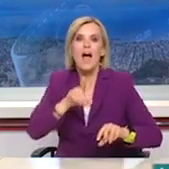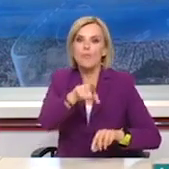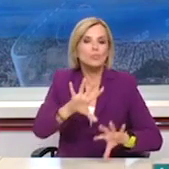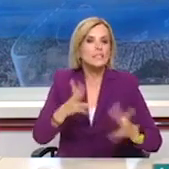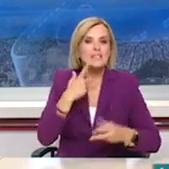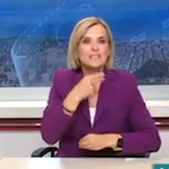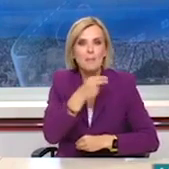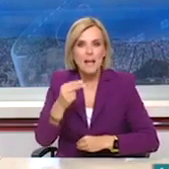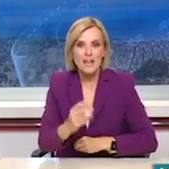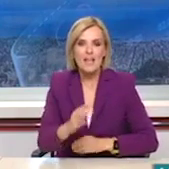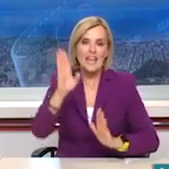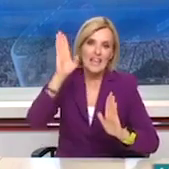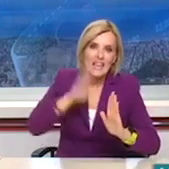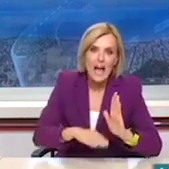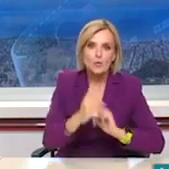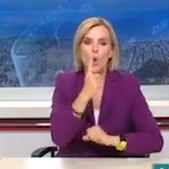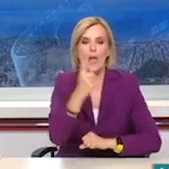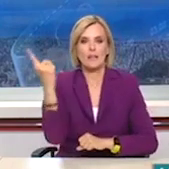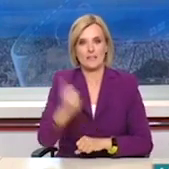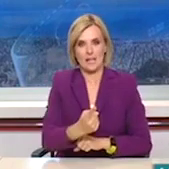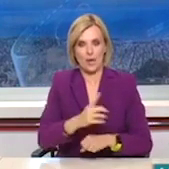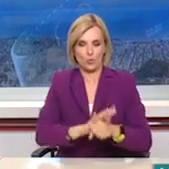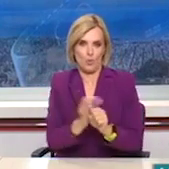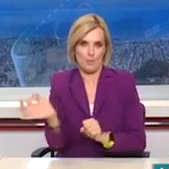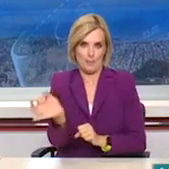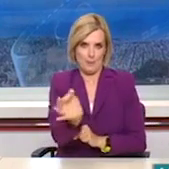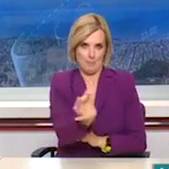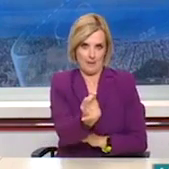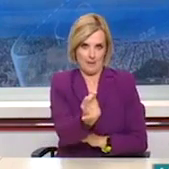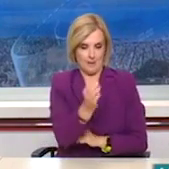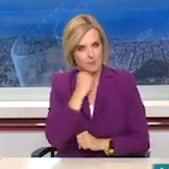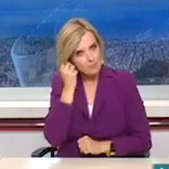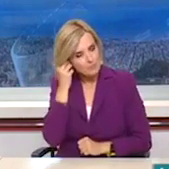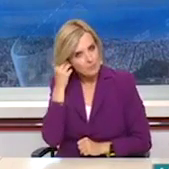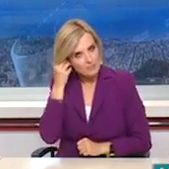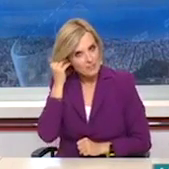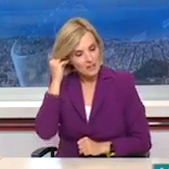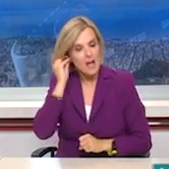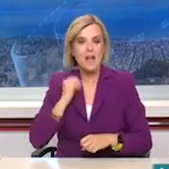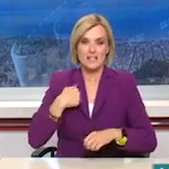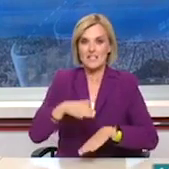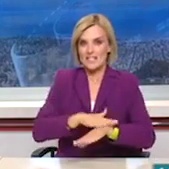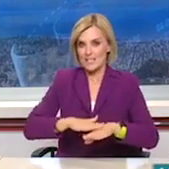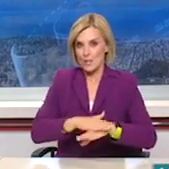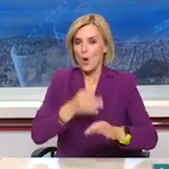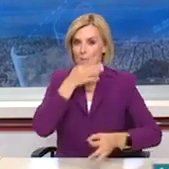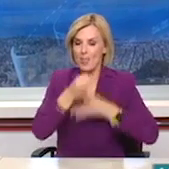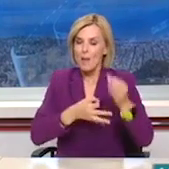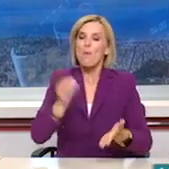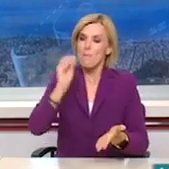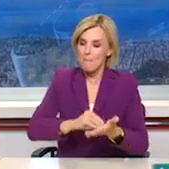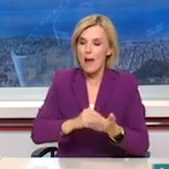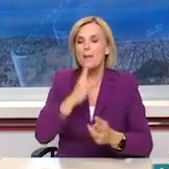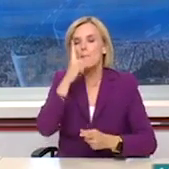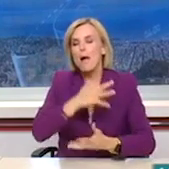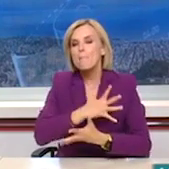πληθυσμού μολύνθηκε. Θα με συγχωρέσετε. Πρέπει να αναφερθώ και σε μια άλλη επιτυχία της πατρίδας μας. Σήμερα έχουν συνολικά